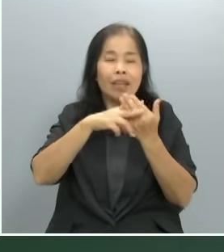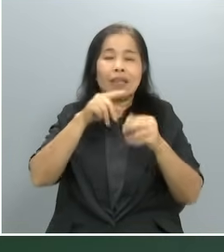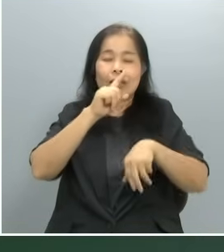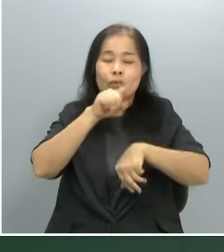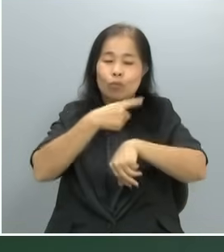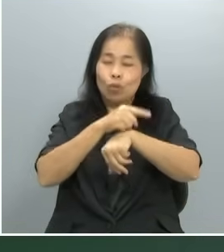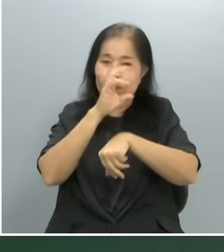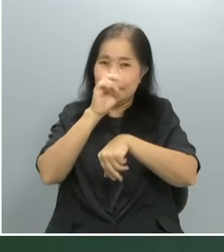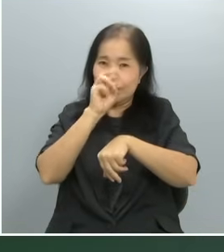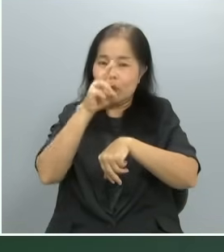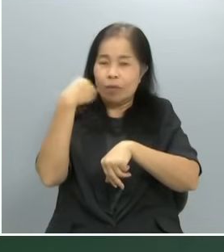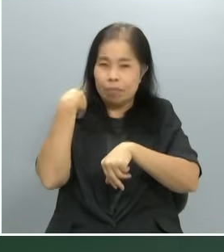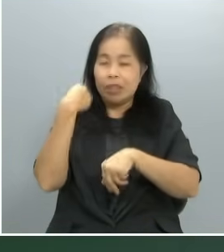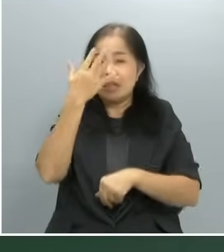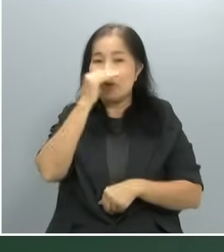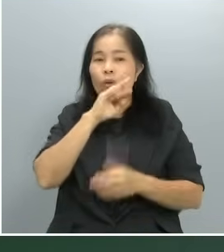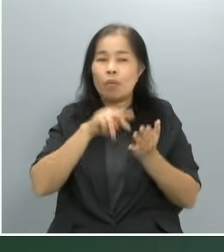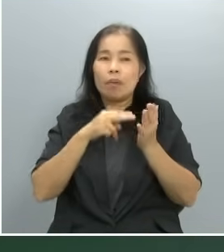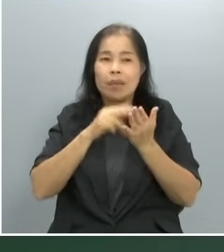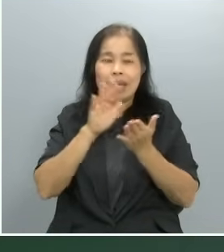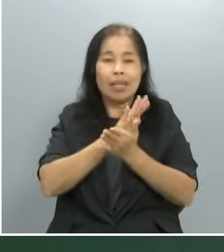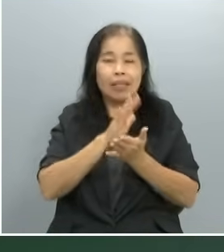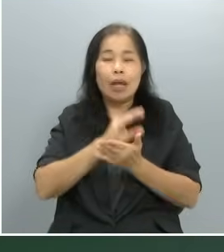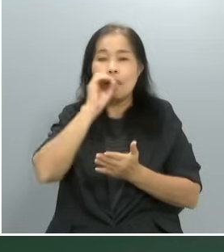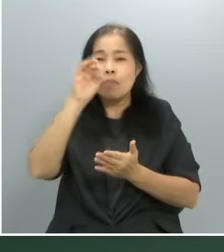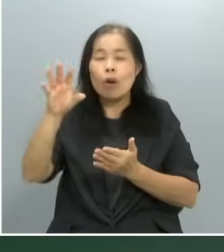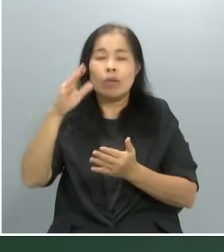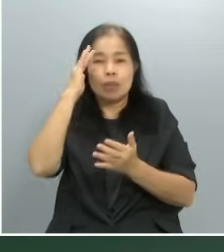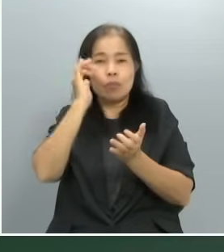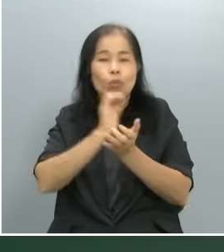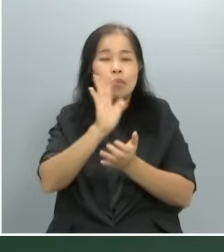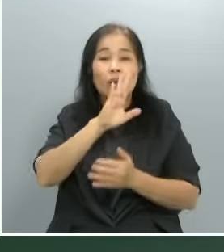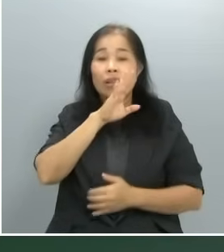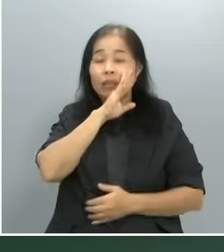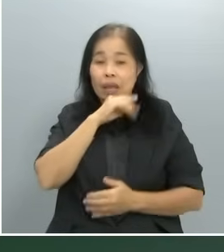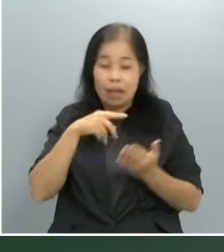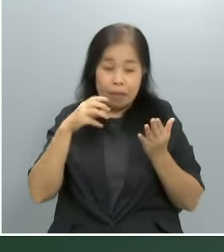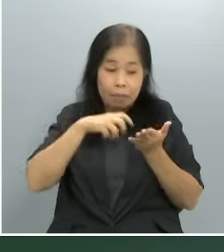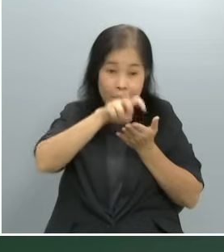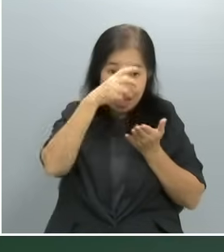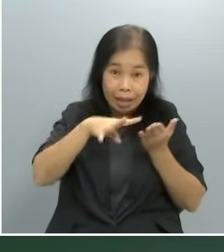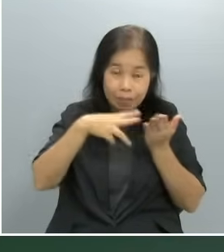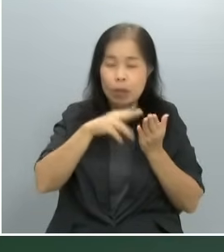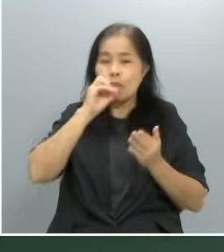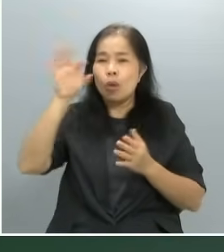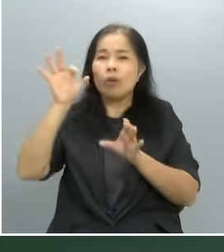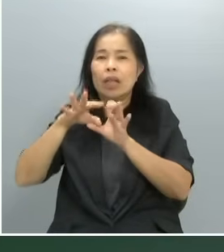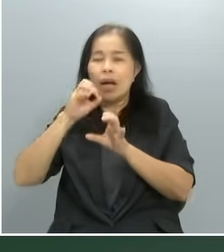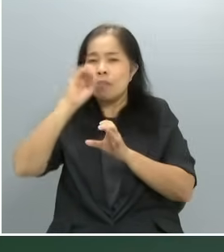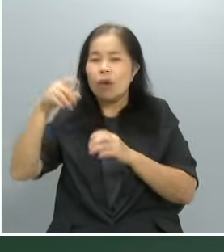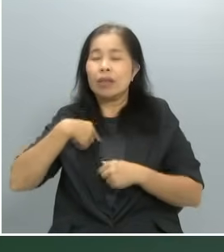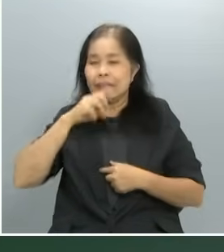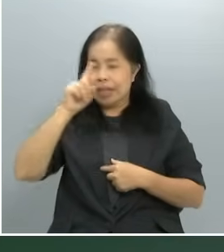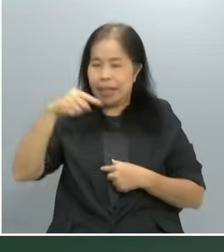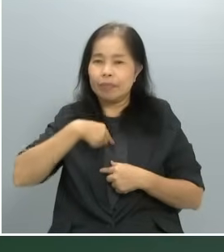โดยที่ยังไม่ต้องมีเอกสารการแจ้งความนะท่านธนาคารไหนบอกว่าต้องไปแจ้งความมาก่อนด่าเลยอ้างเรื่องเล่าเสาร์อาทิตย์